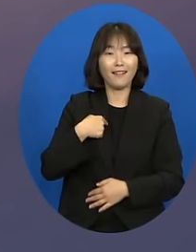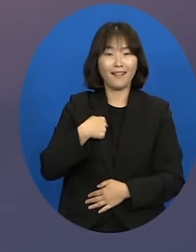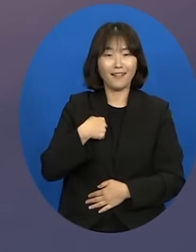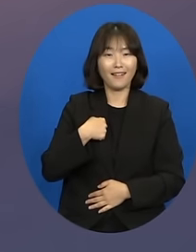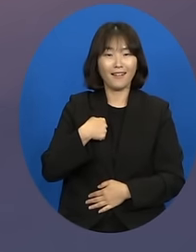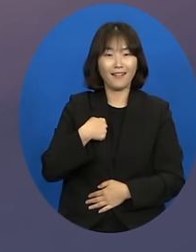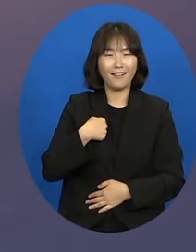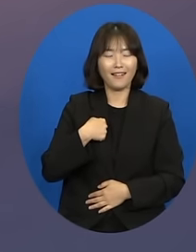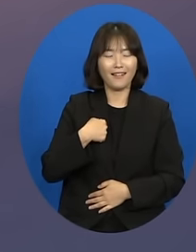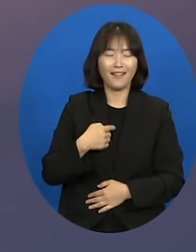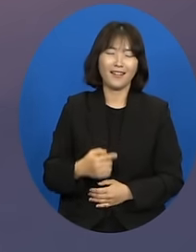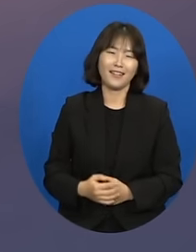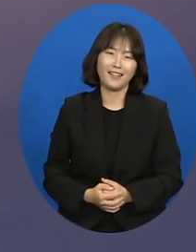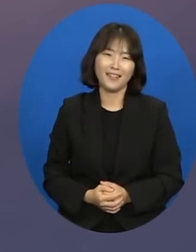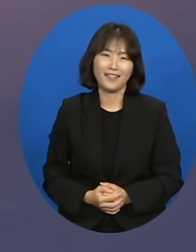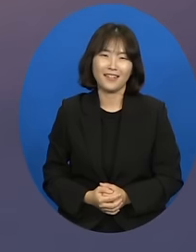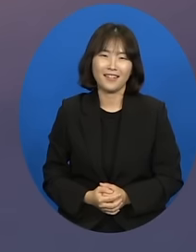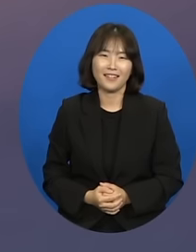주제,